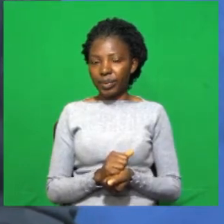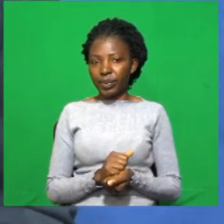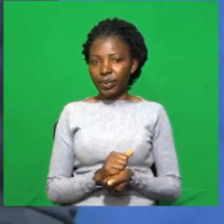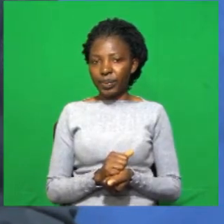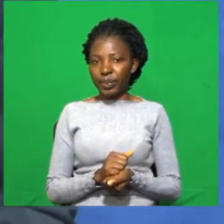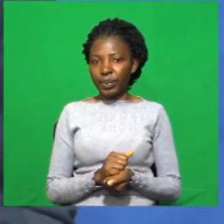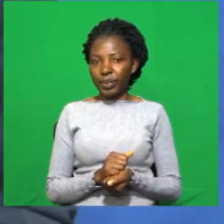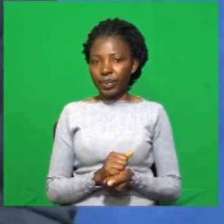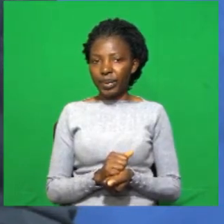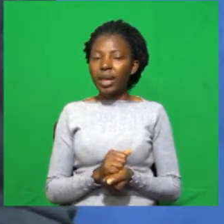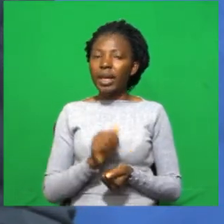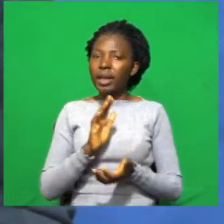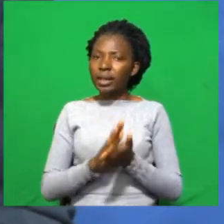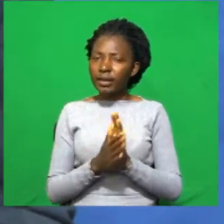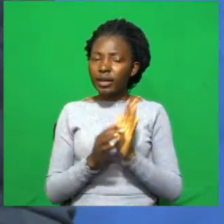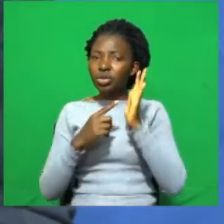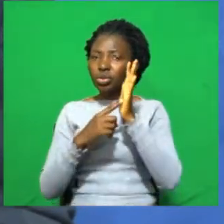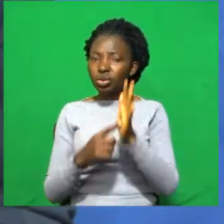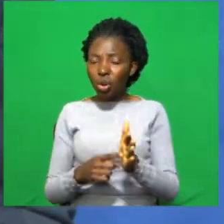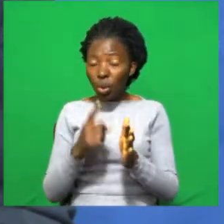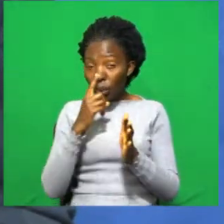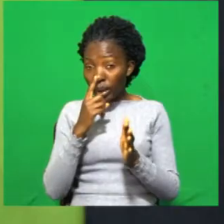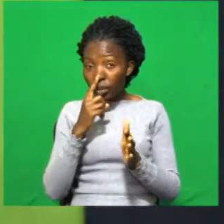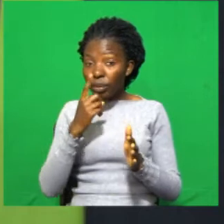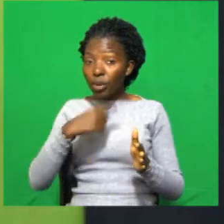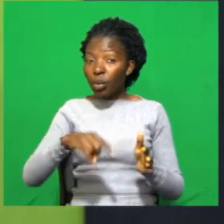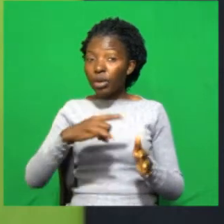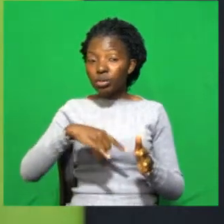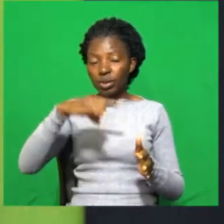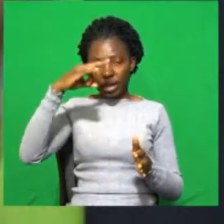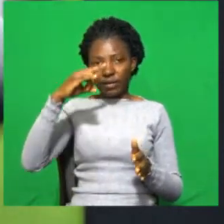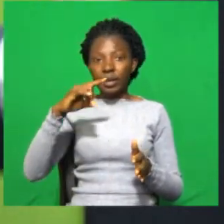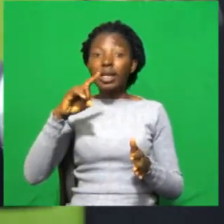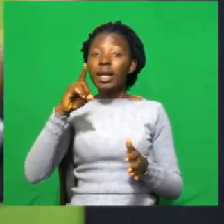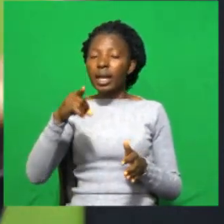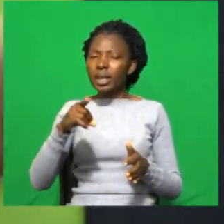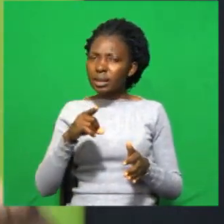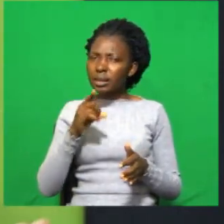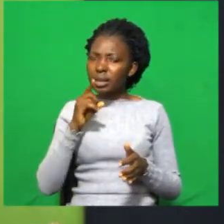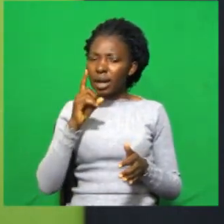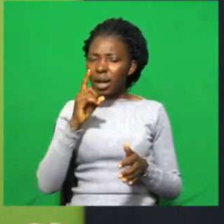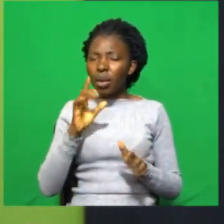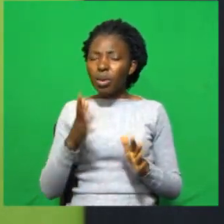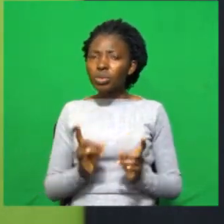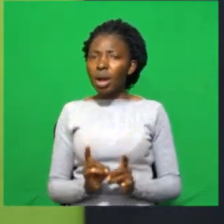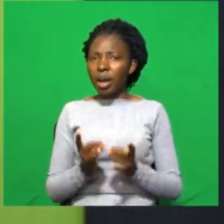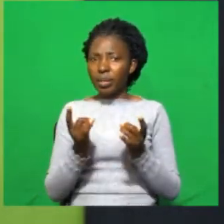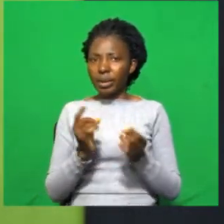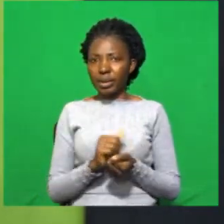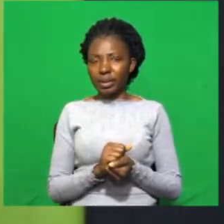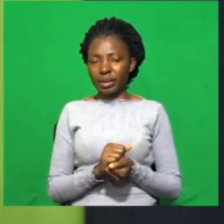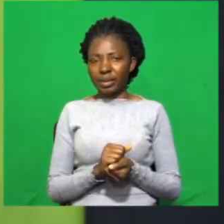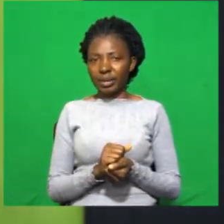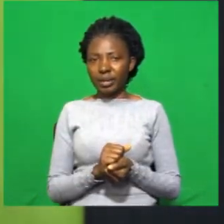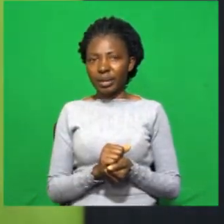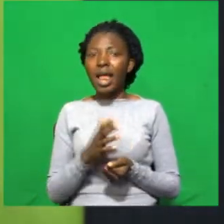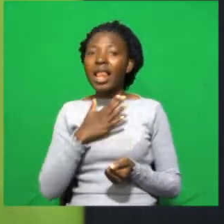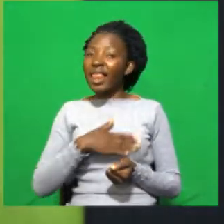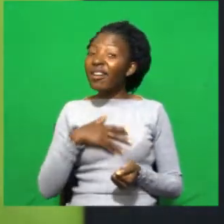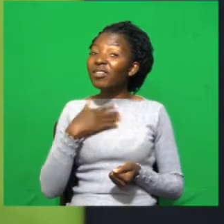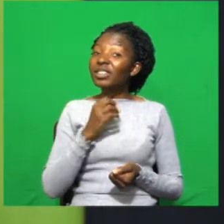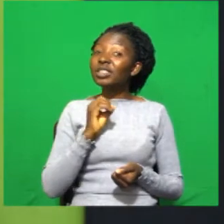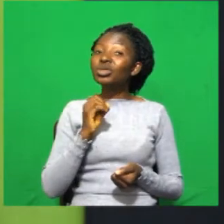Rumuko. Haisi kutiratidza taakutoenda kudenga. Hanzi navakorinde zvazvichaita pasta. Nyaya idzi dzinondinakidza because ndo